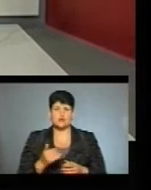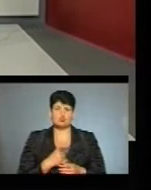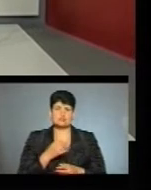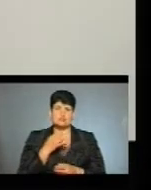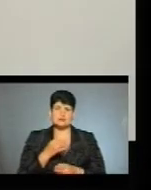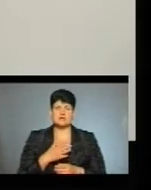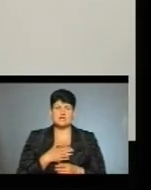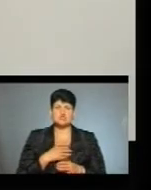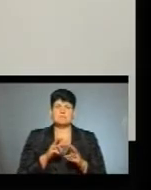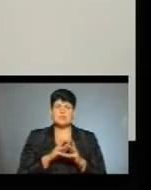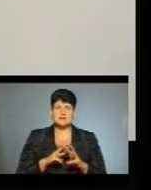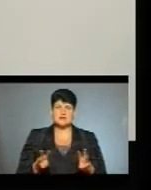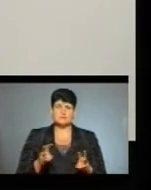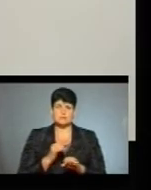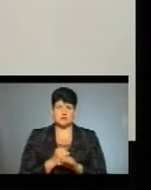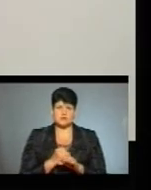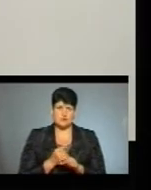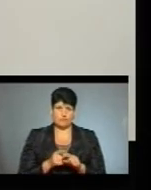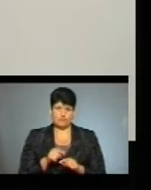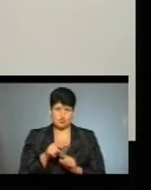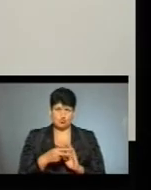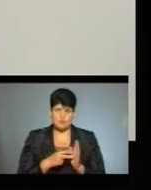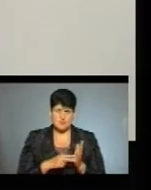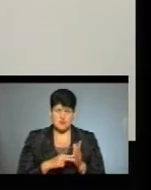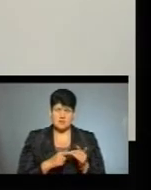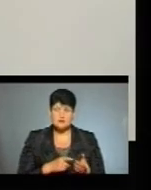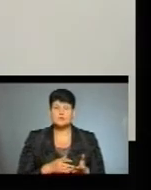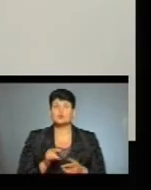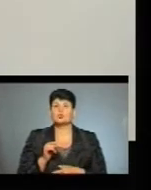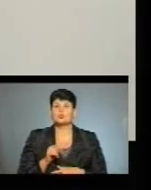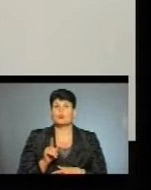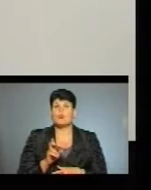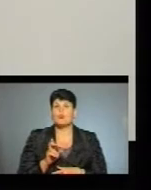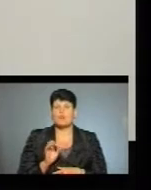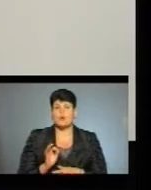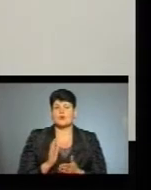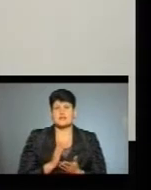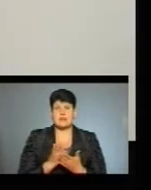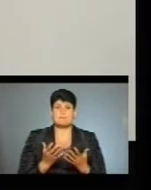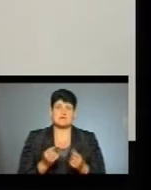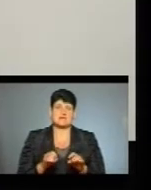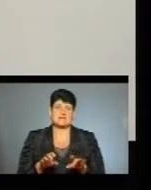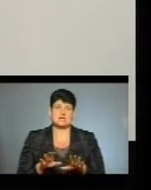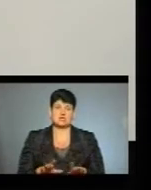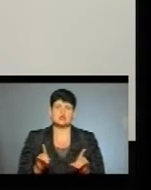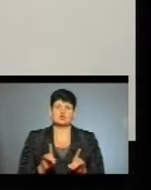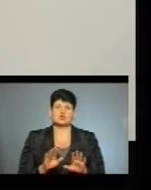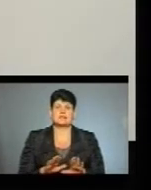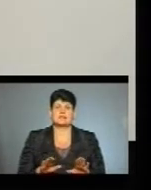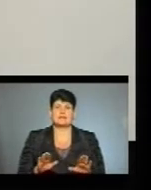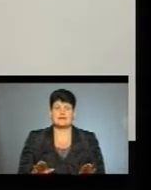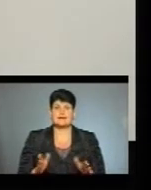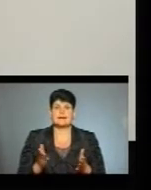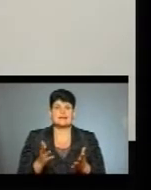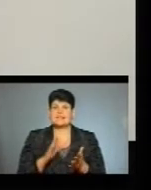напевно, наше міністерство спрацювало в цьому плані, бо є прийнято рішення, що дітей, які